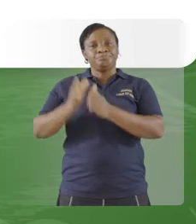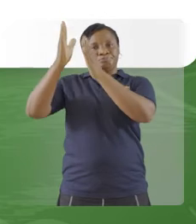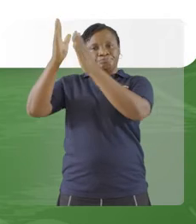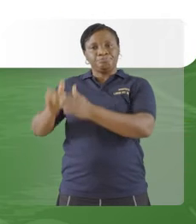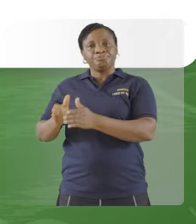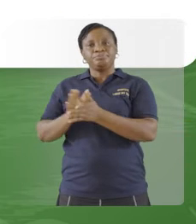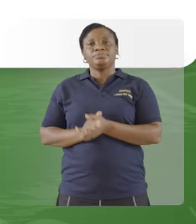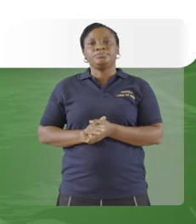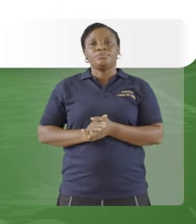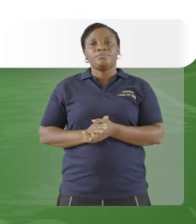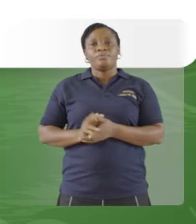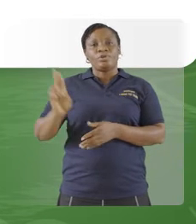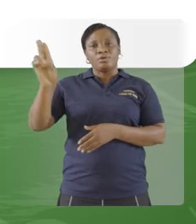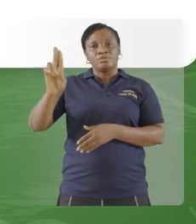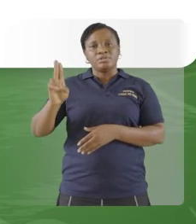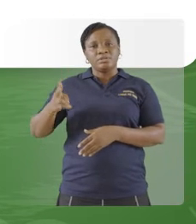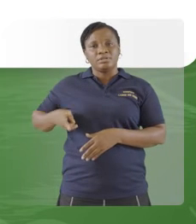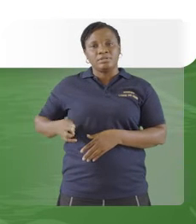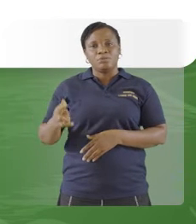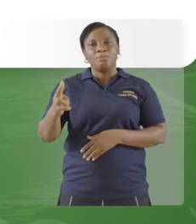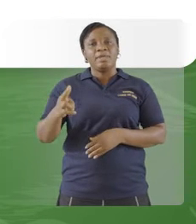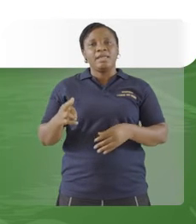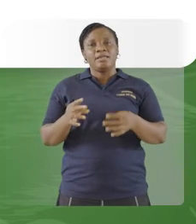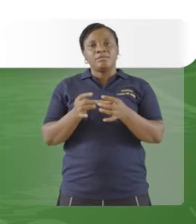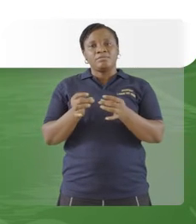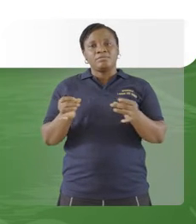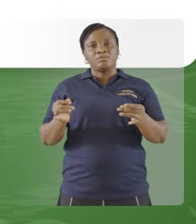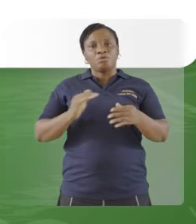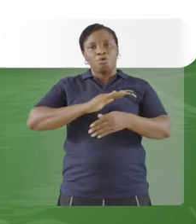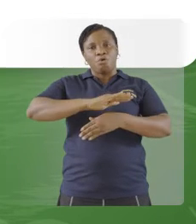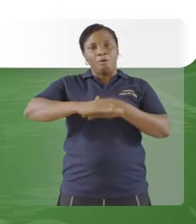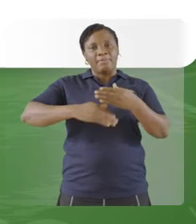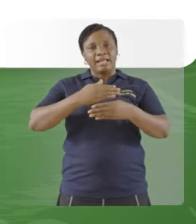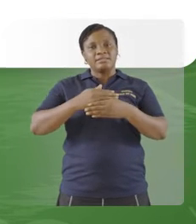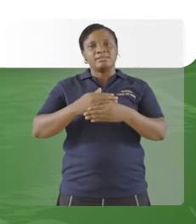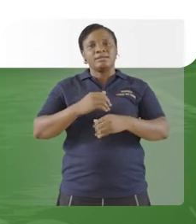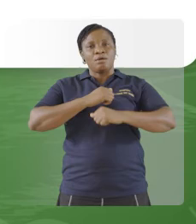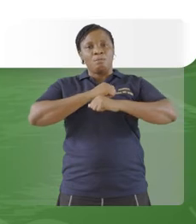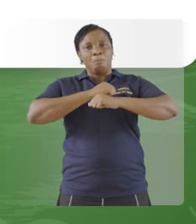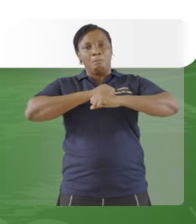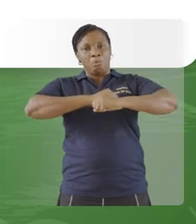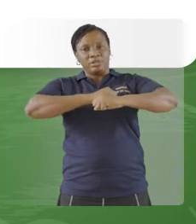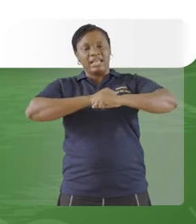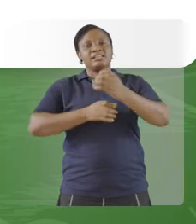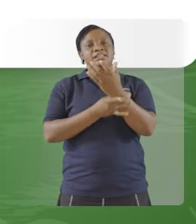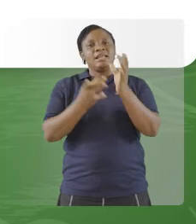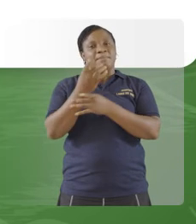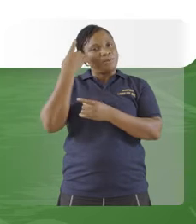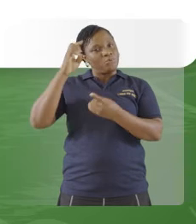à droite, sert à découper la compresse, protège les mains pour éviter de contaminer la